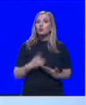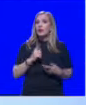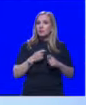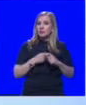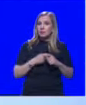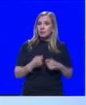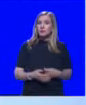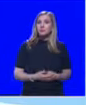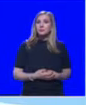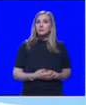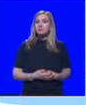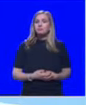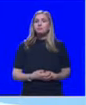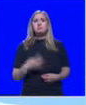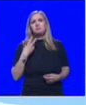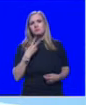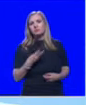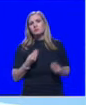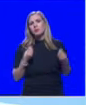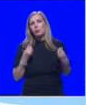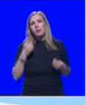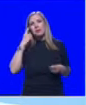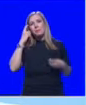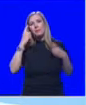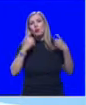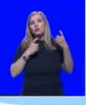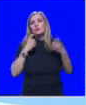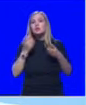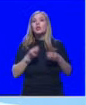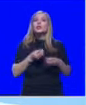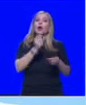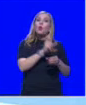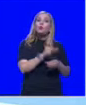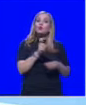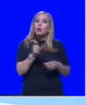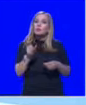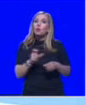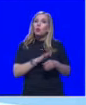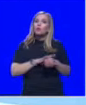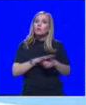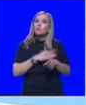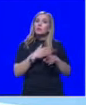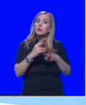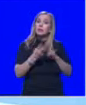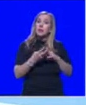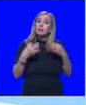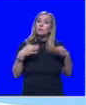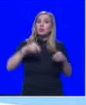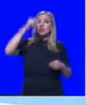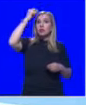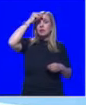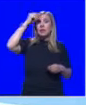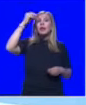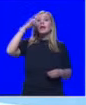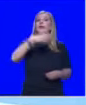Вижте, най-добре е да преосмислят участниците, основно Продължаваме промяната и Демократична